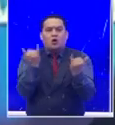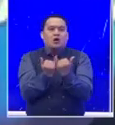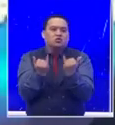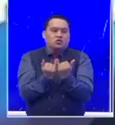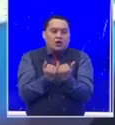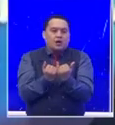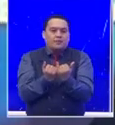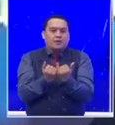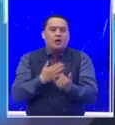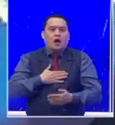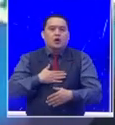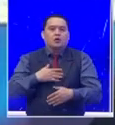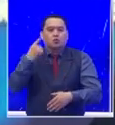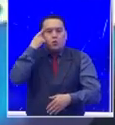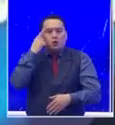я думаю,